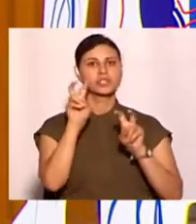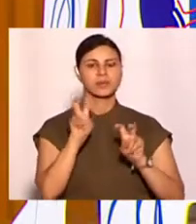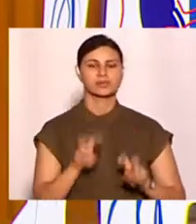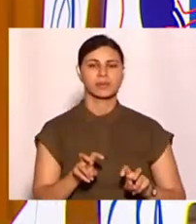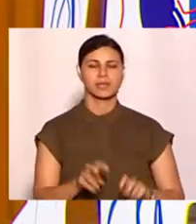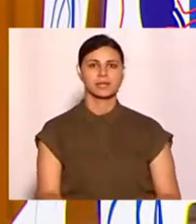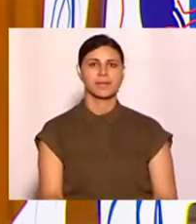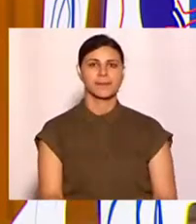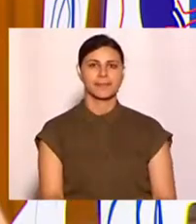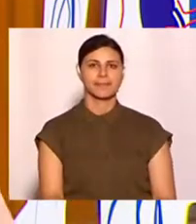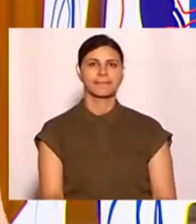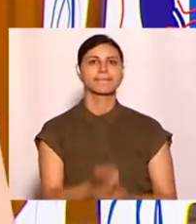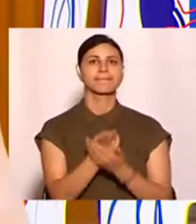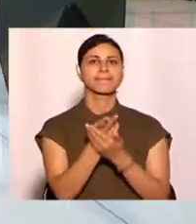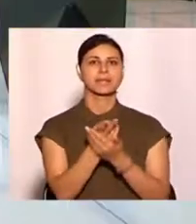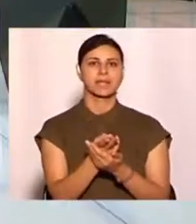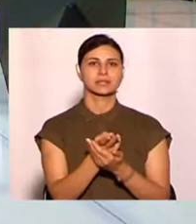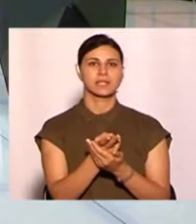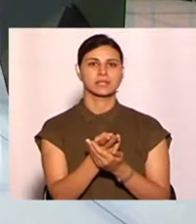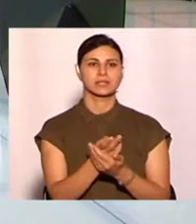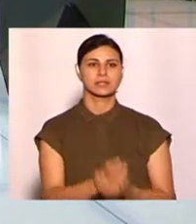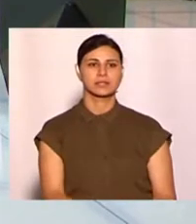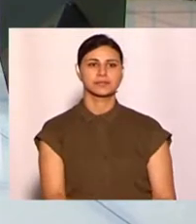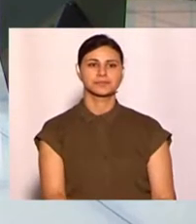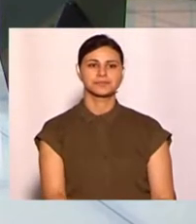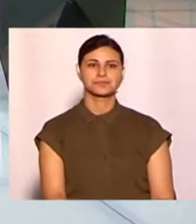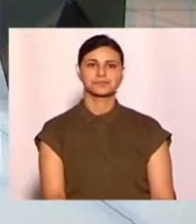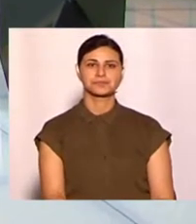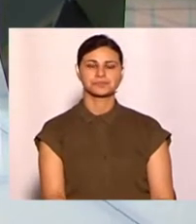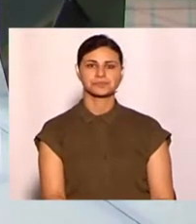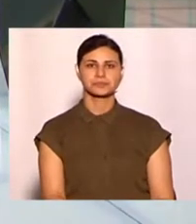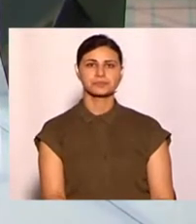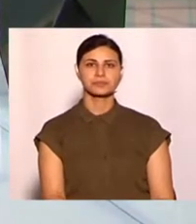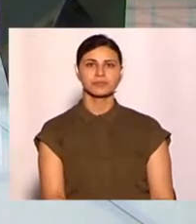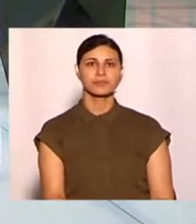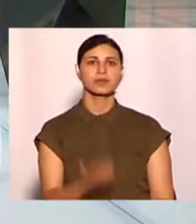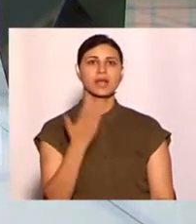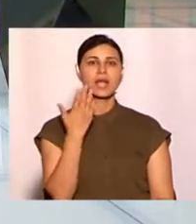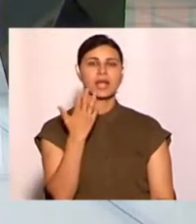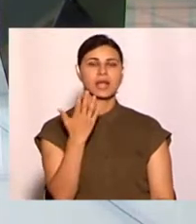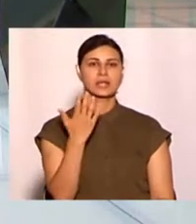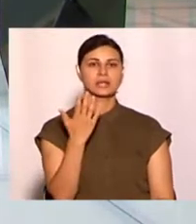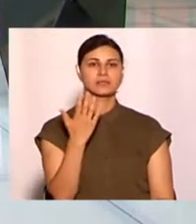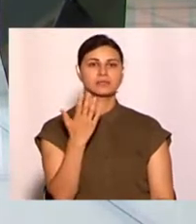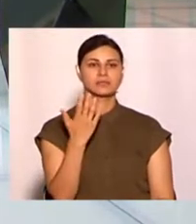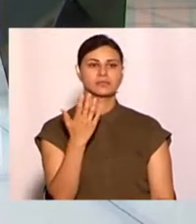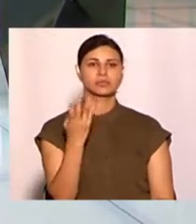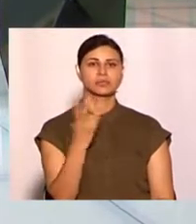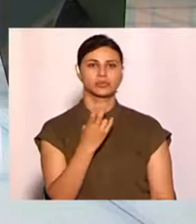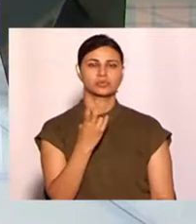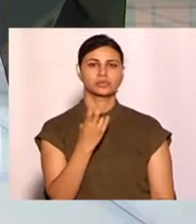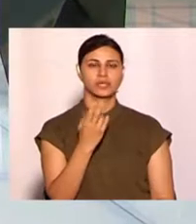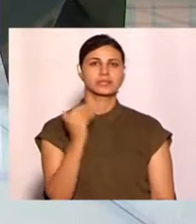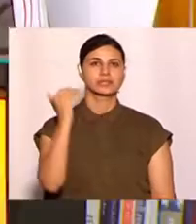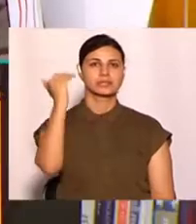შესამოწმებელია. დაწექით ზურგზე აუცილებლად და ერთი ხელი აწიეთ ზემოთ. ამ შემთხვევაში